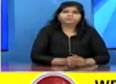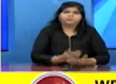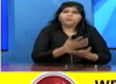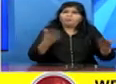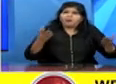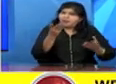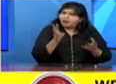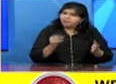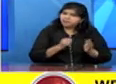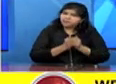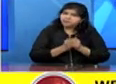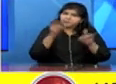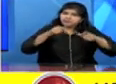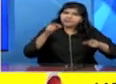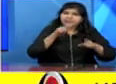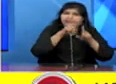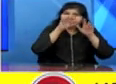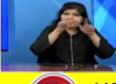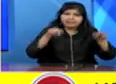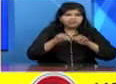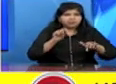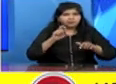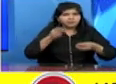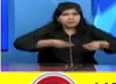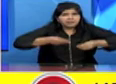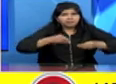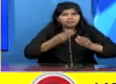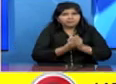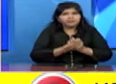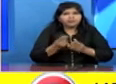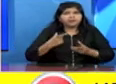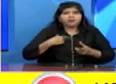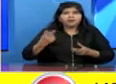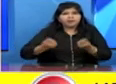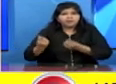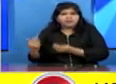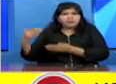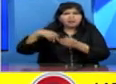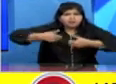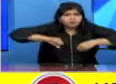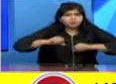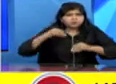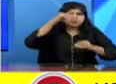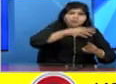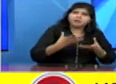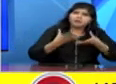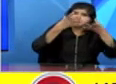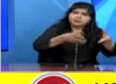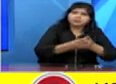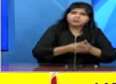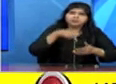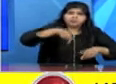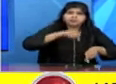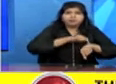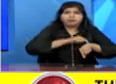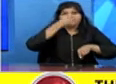संख्या में हमारे साथी ई कॉमर्स से जुड़ी कंपनियों में डिलीवरी पर्सन के रूप में कार्य कर रहे हैं। ये लोग इस कठिन दौर में